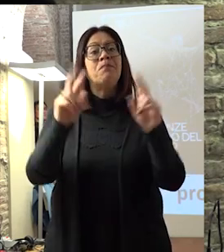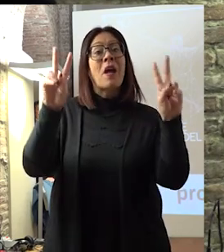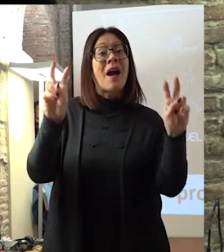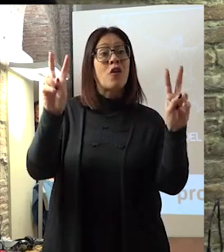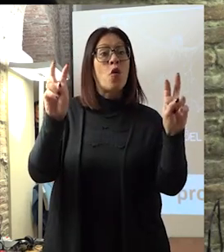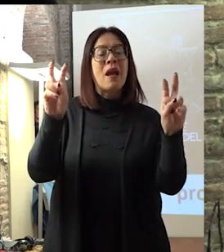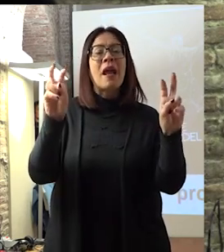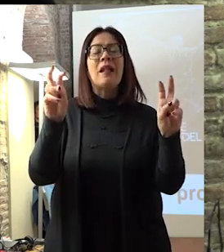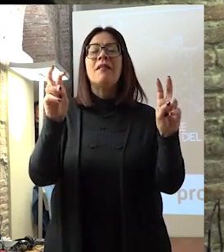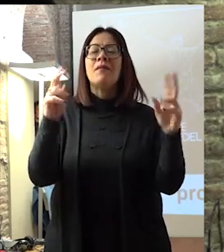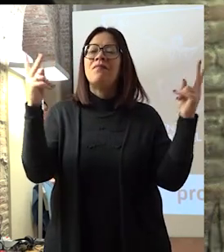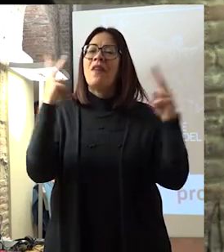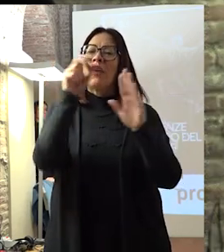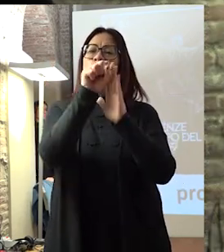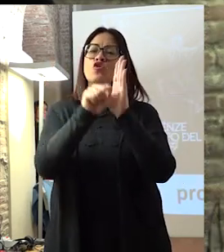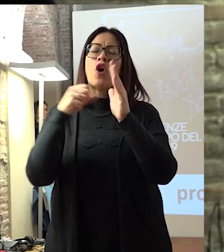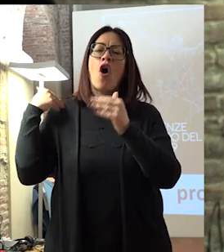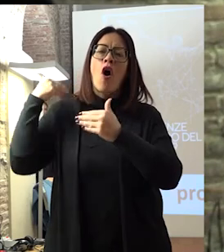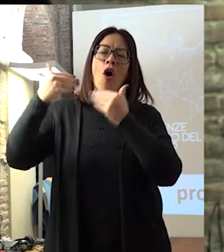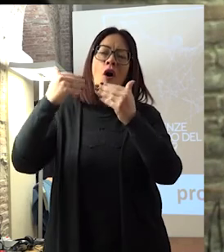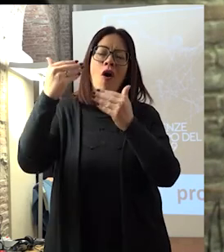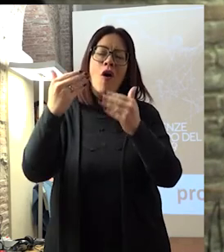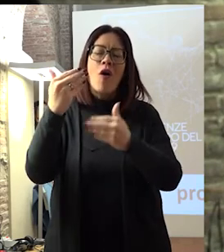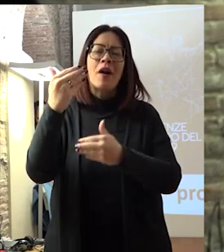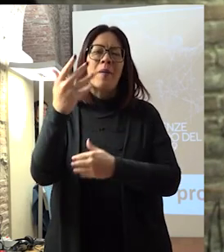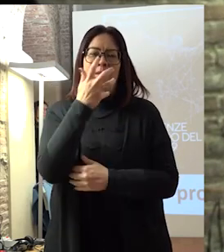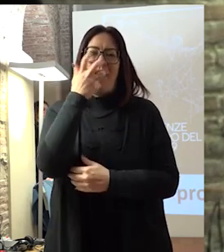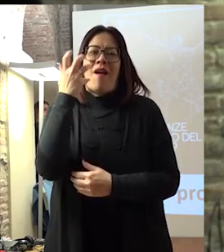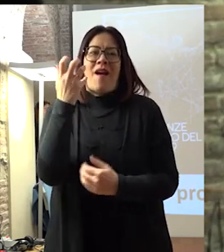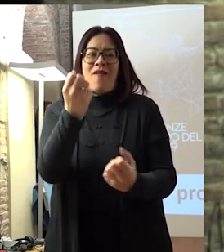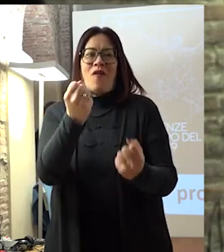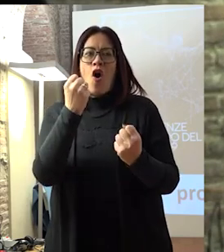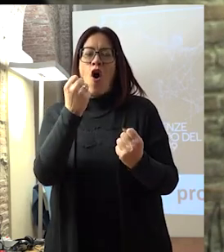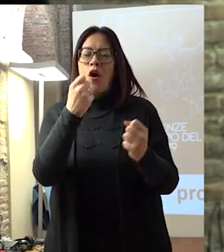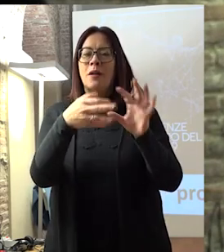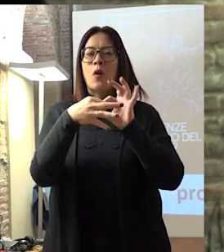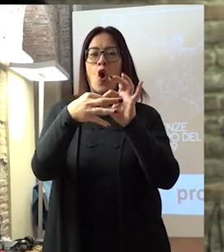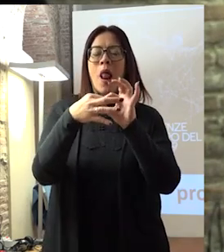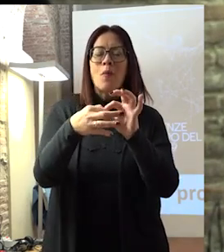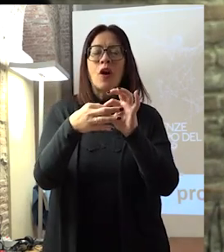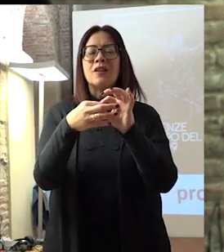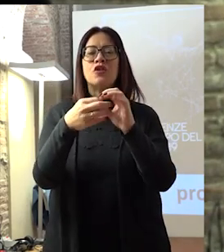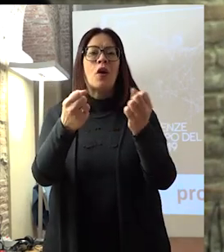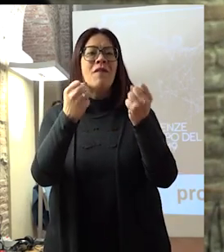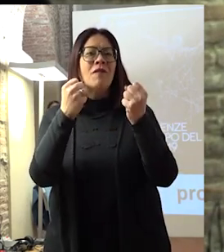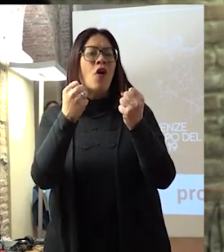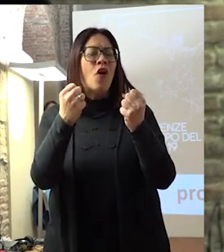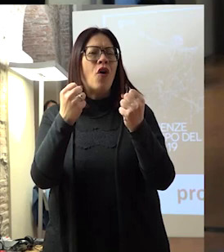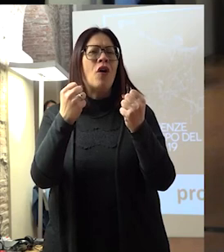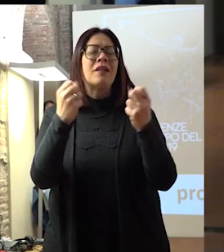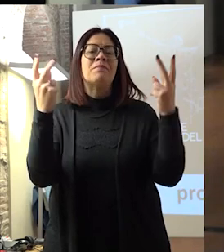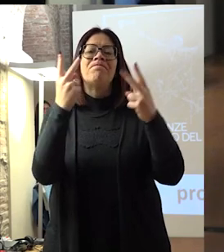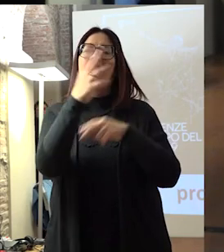beh, storicamente ci sono nel cuore. Grazie a questa collaborazione strettissima con tutte le